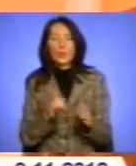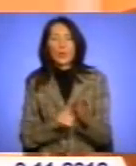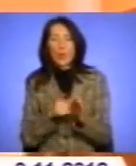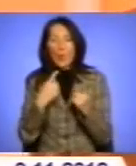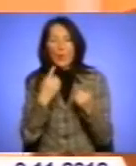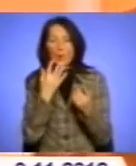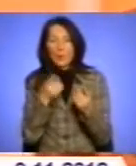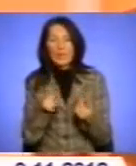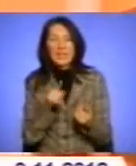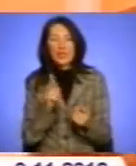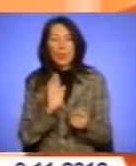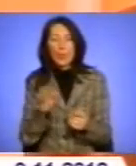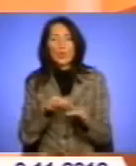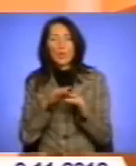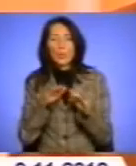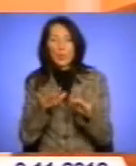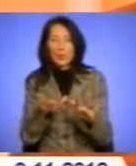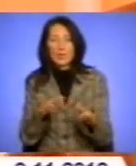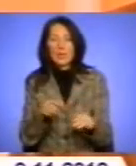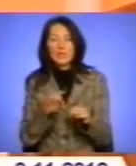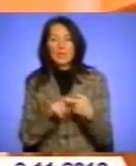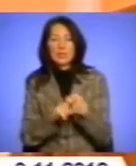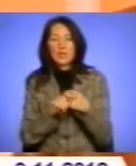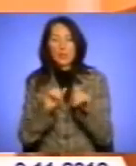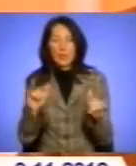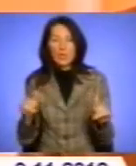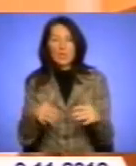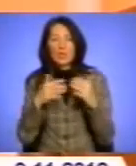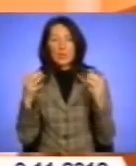те, що буде процес епідемічний більш інтенсивний.